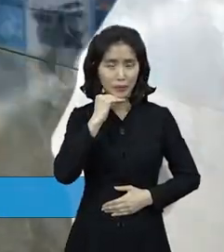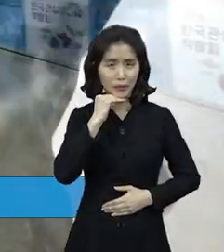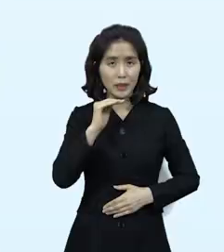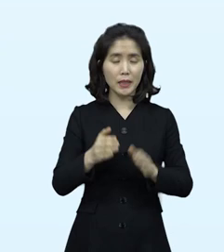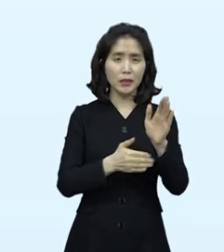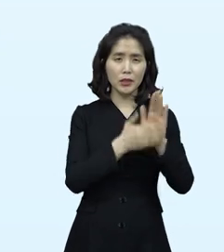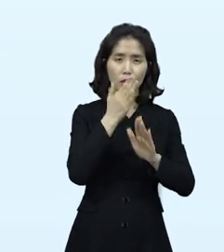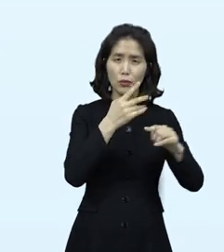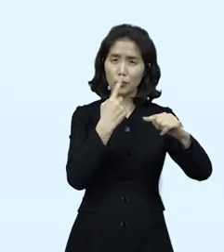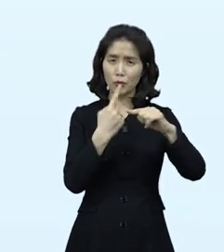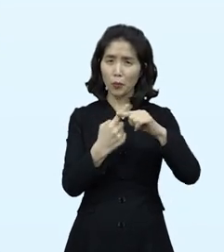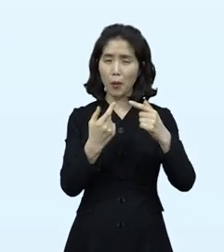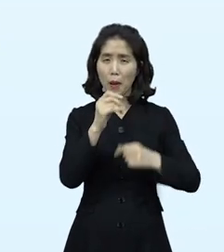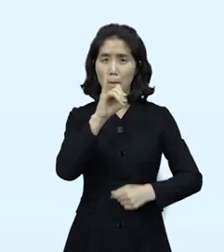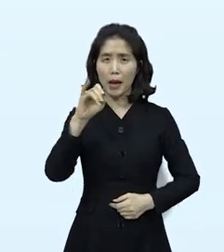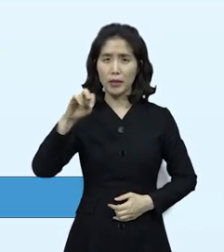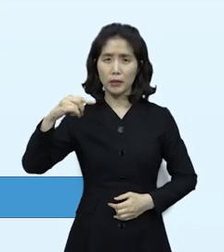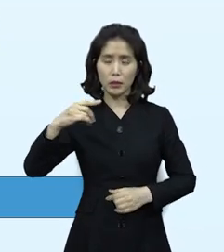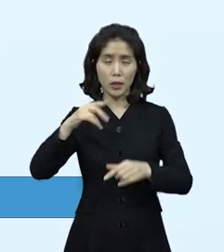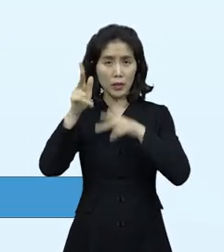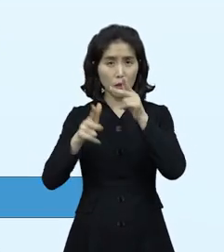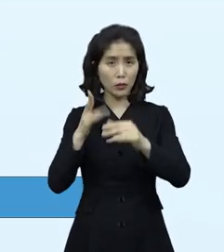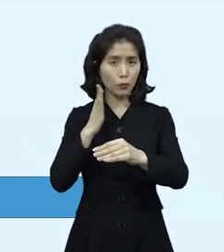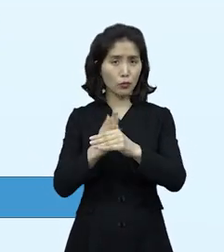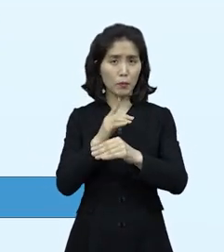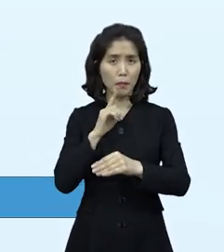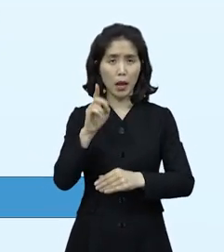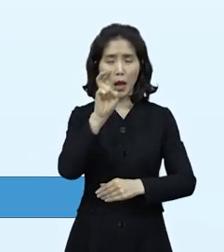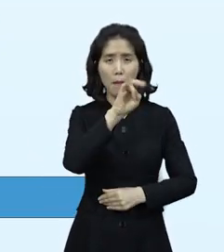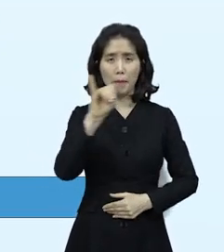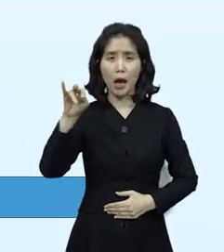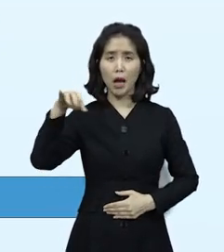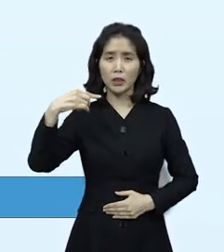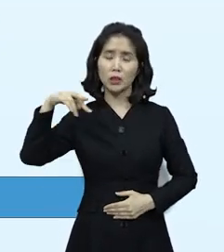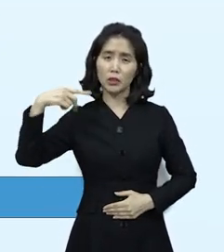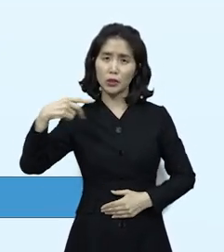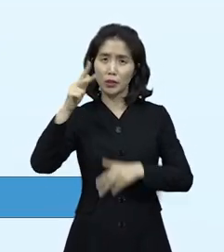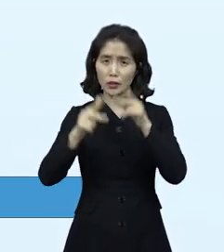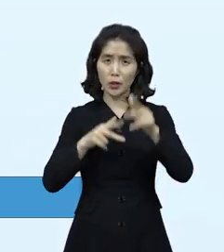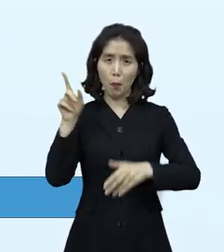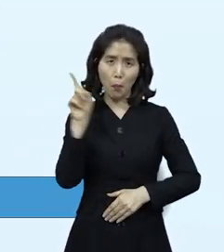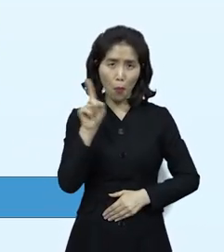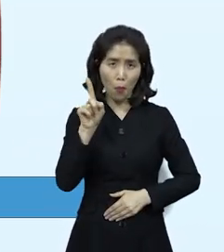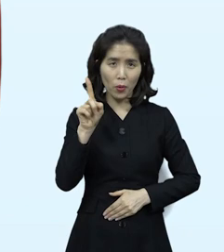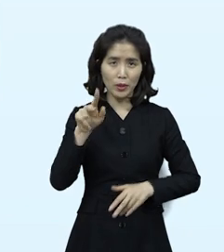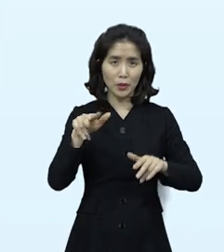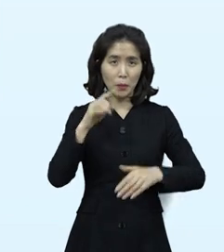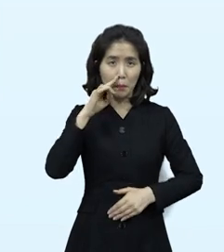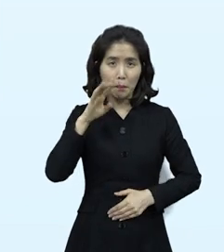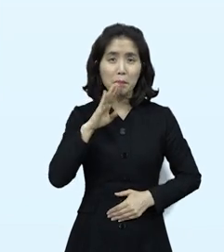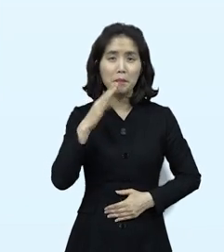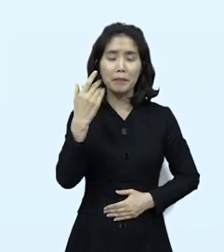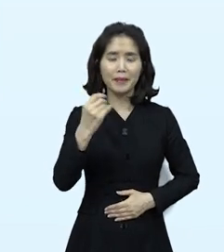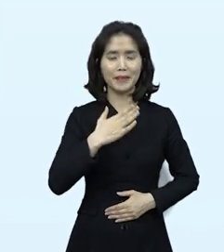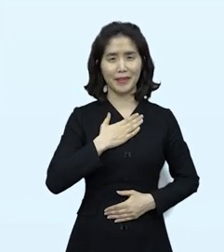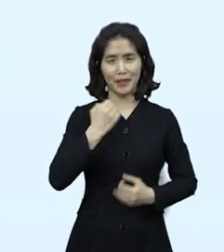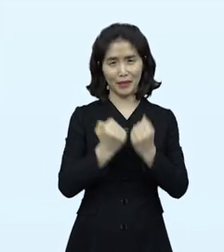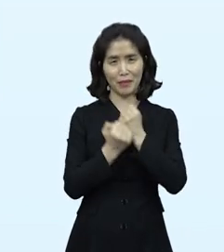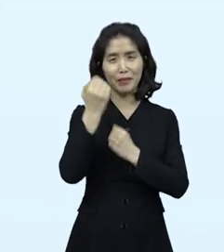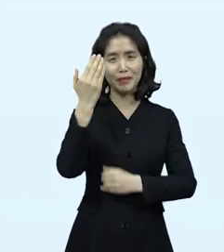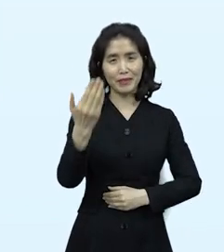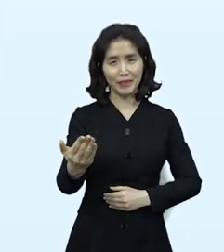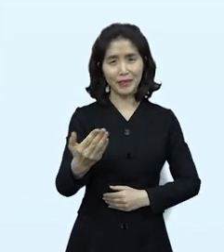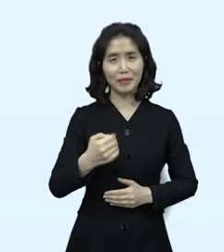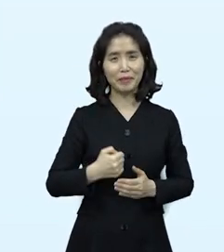말합니다. 그런데 여기서 잠깐! 고양시를 마이스 산업의 중심 도시라고 하는데 마이스?